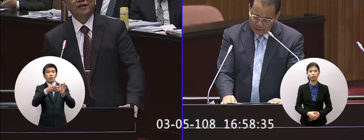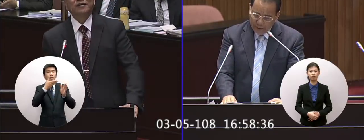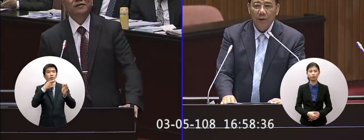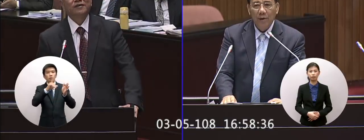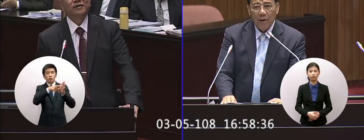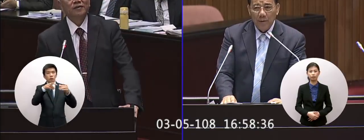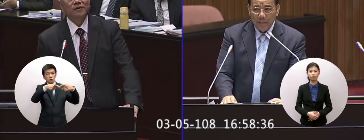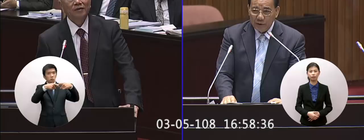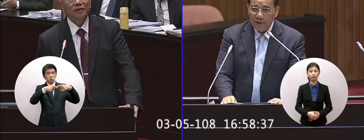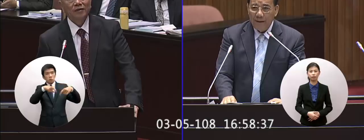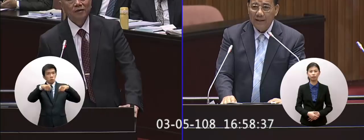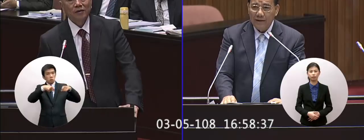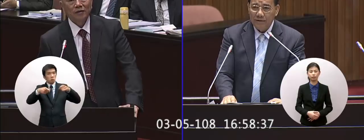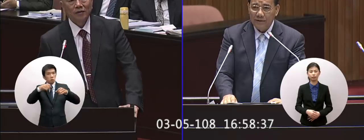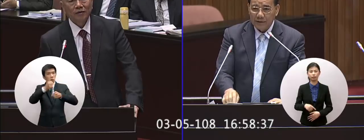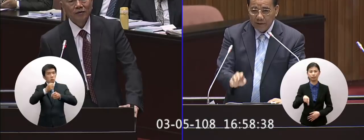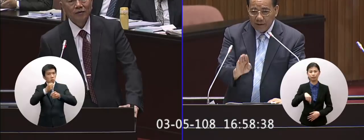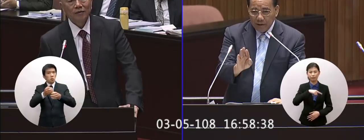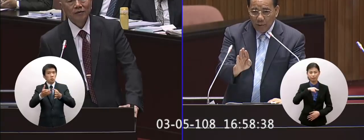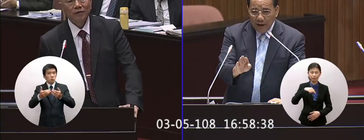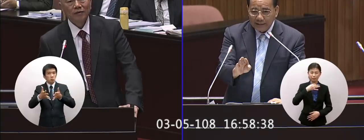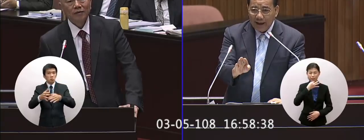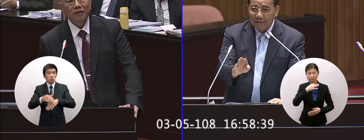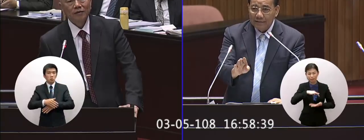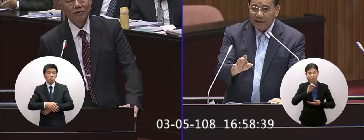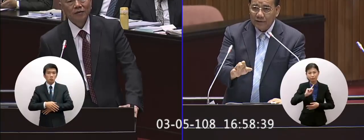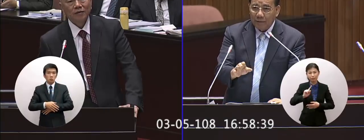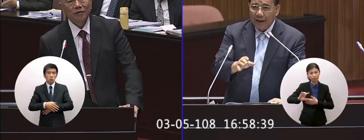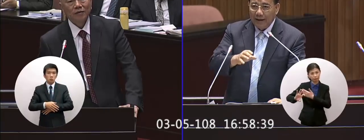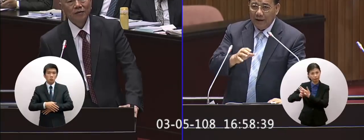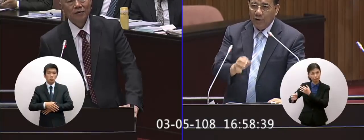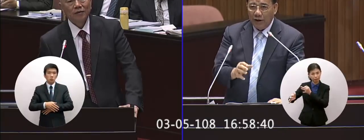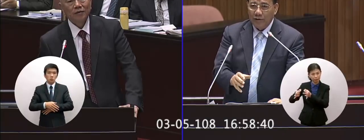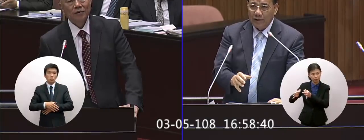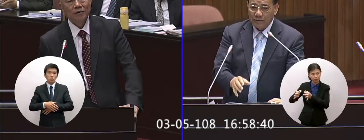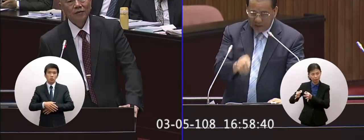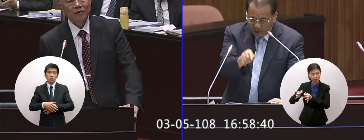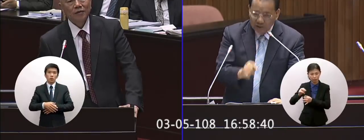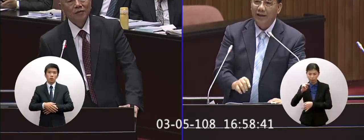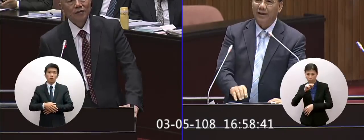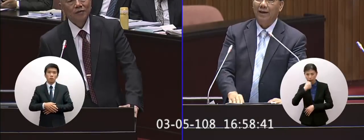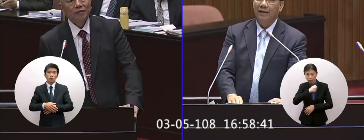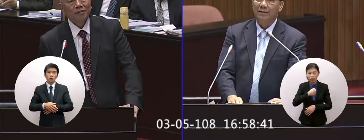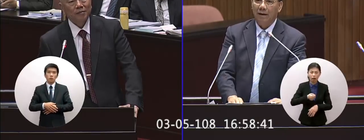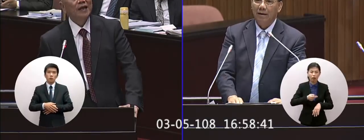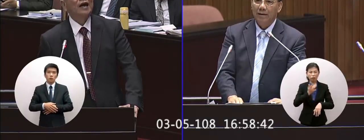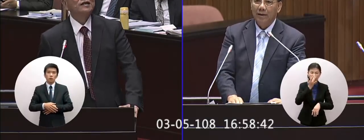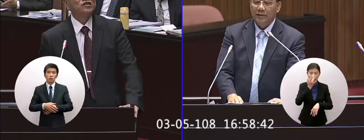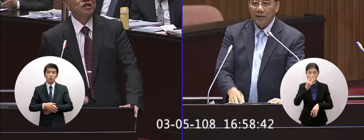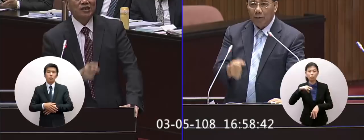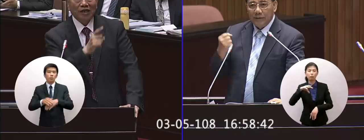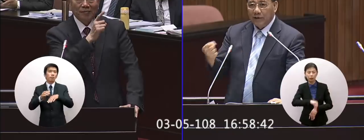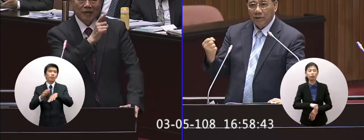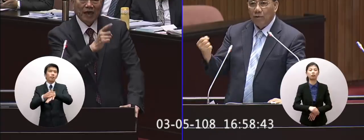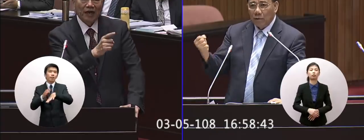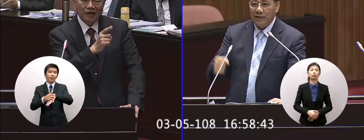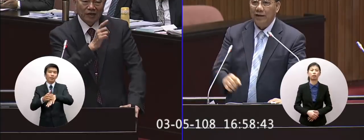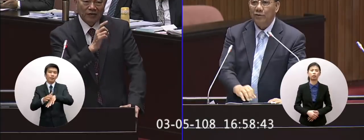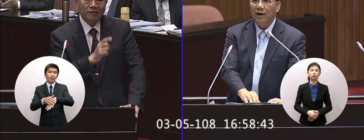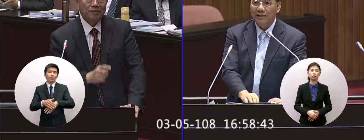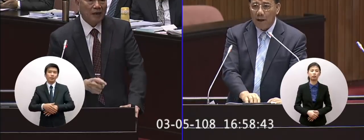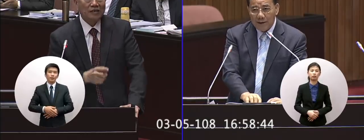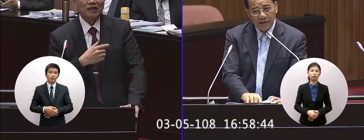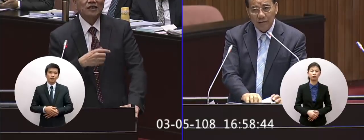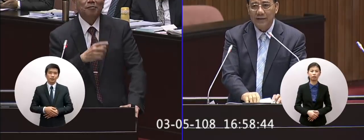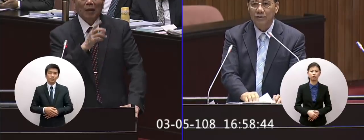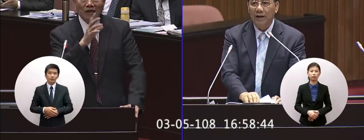啊。 我们最怕的就是外商趁着我们还很软弱的时候吃定你，这样 没啦。 其实我们已经够